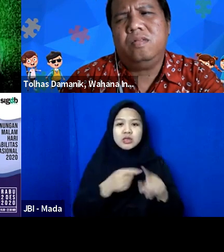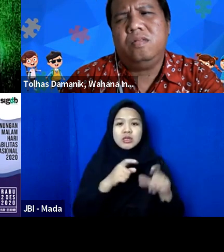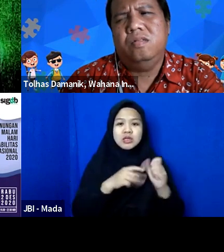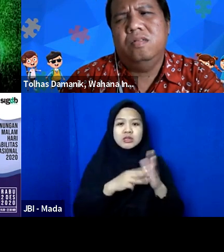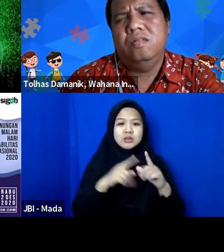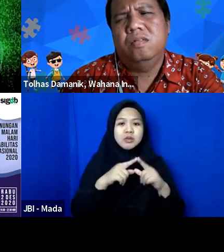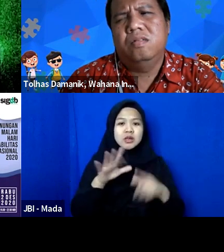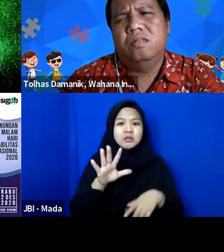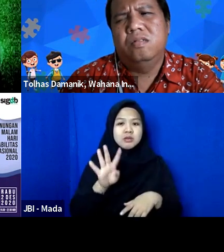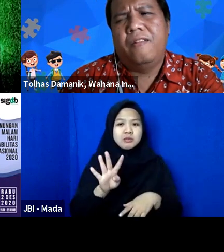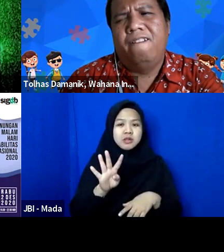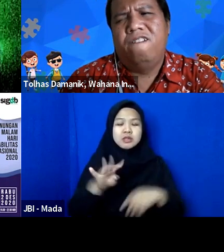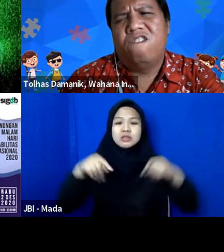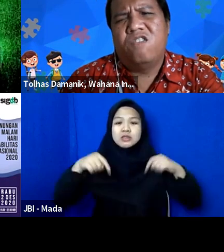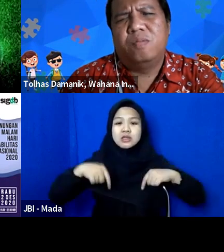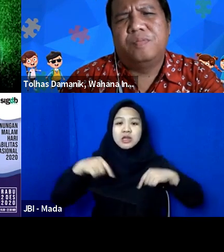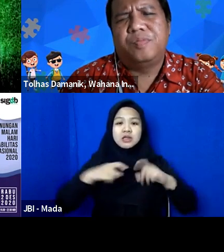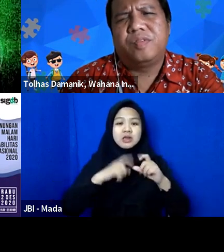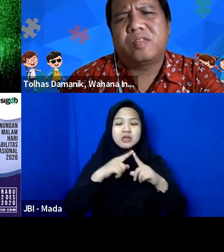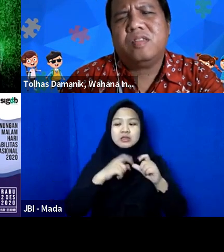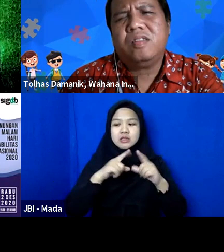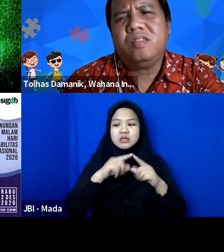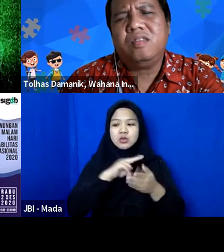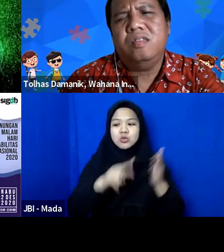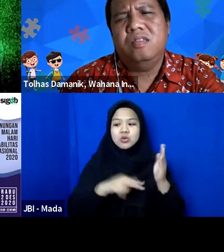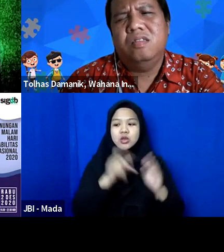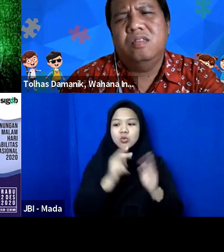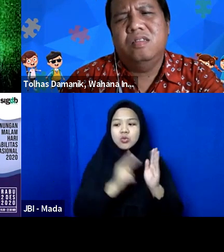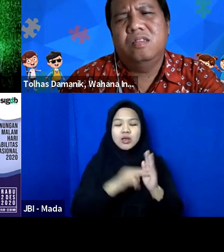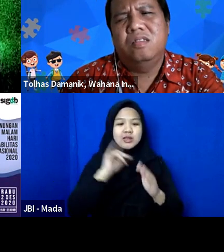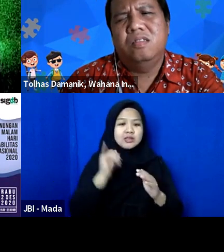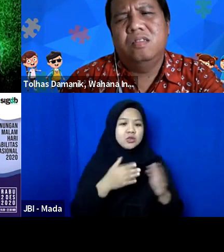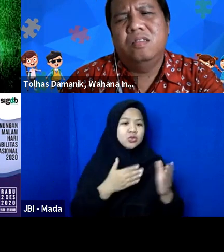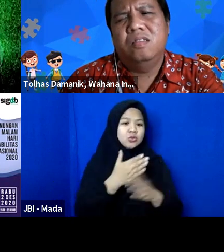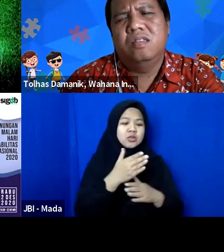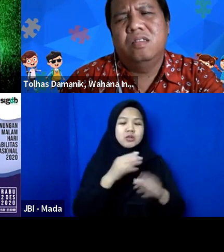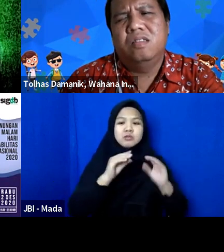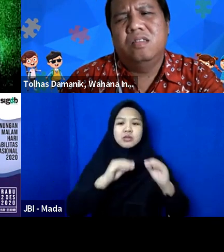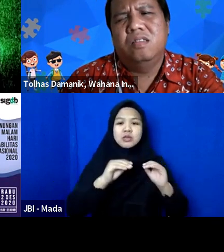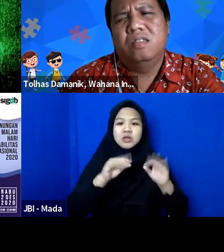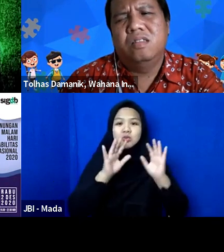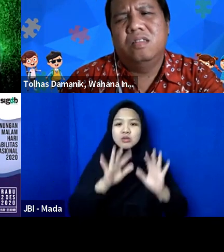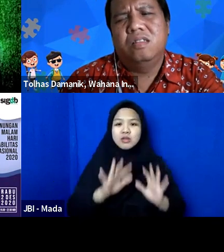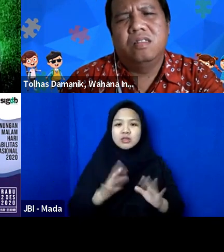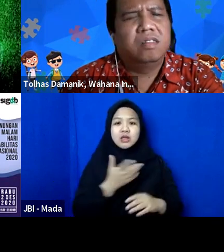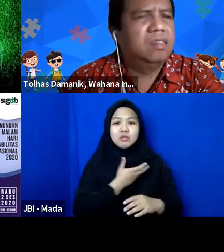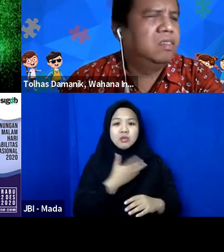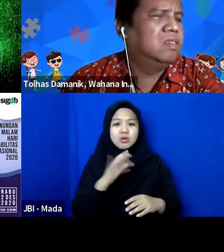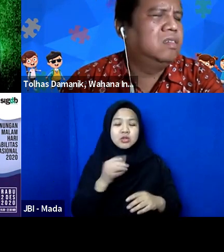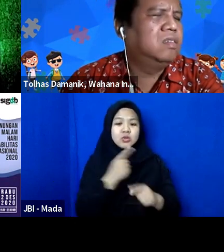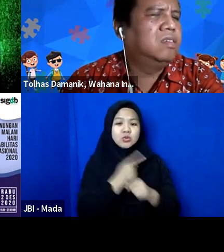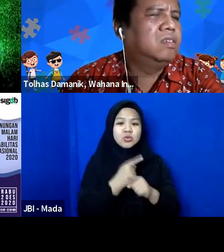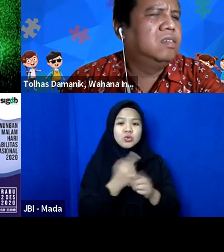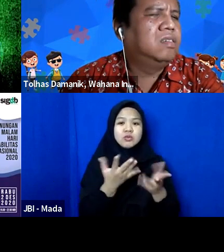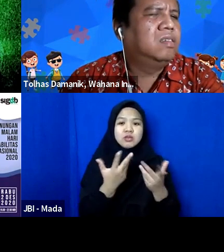SMA 54 dan sekarang Salsa kuliah di UNJ jurusan pendidikan luar biasa Dia pengen menjadi Aguero